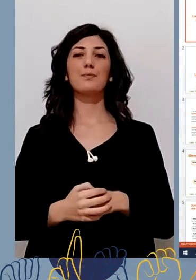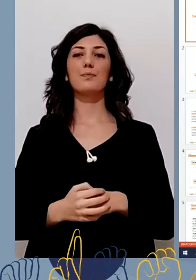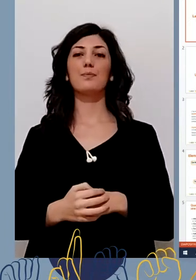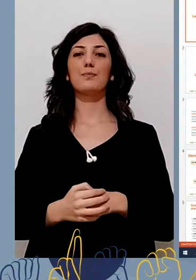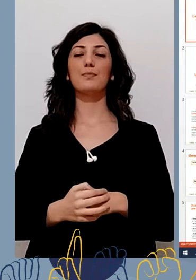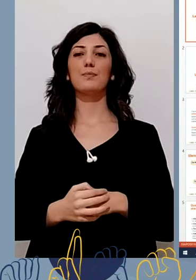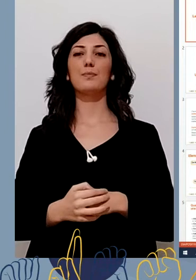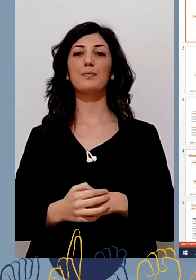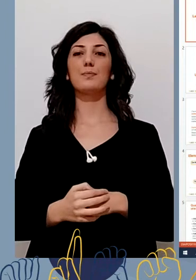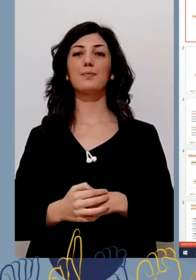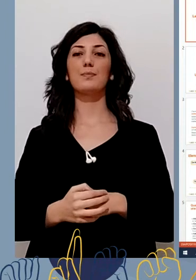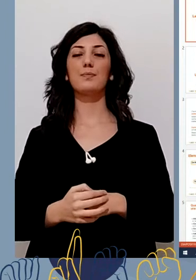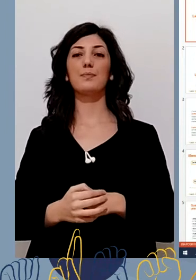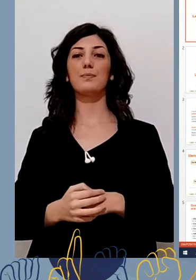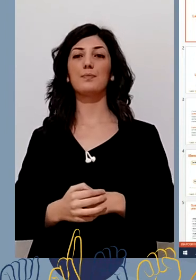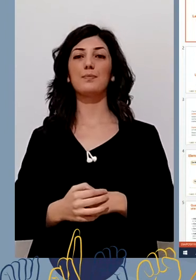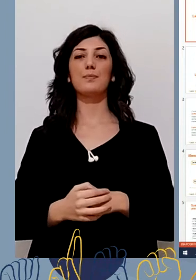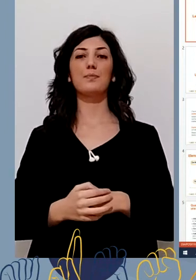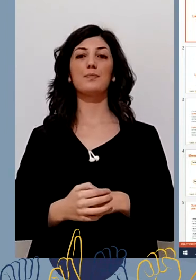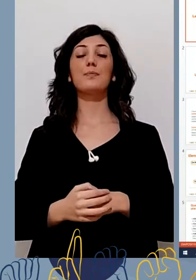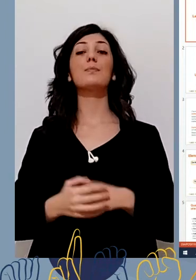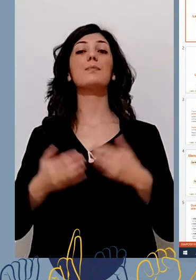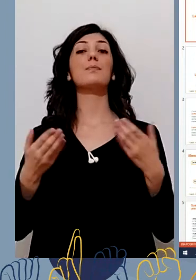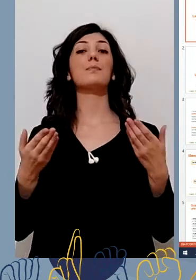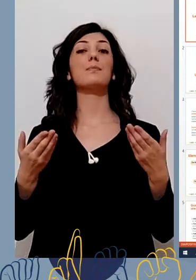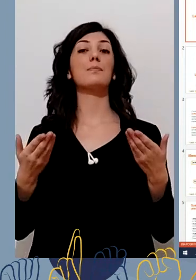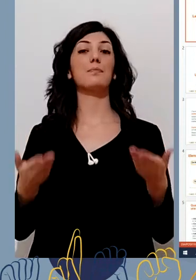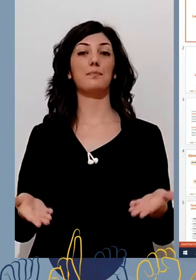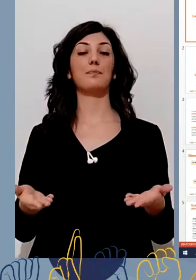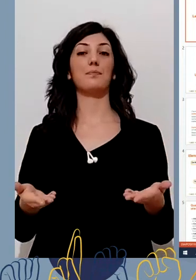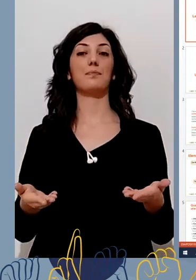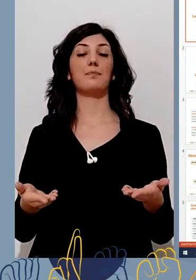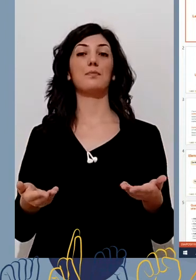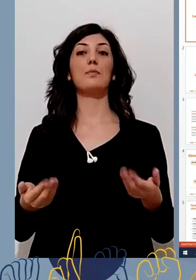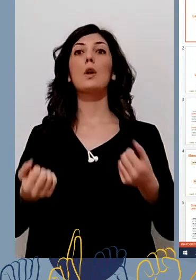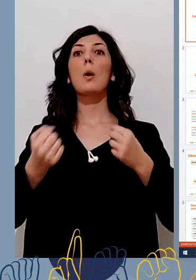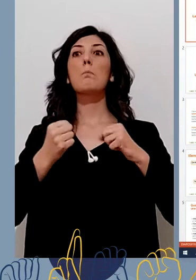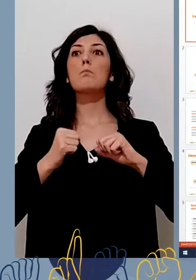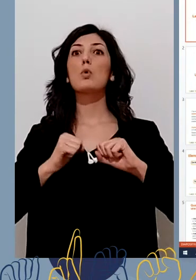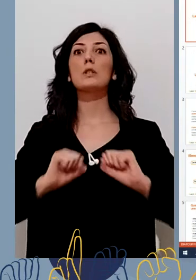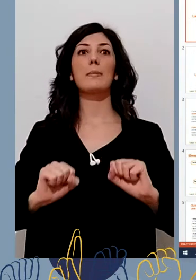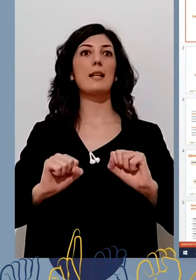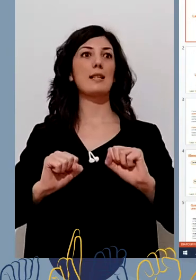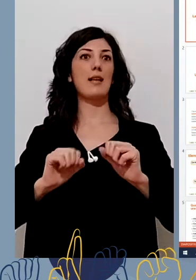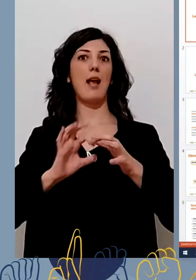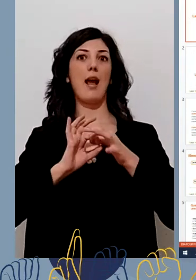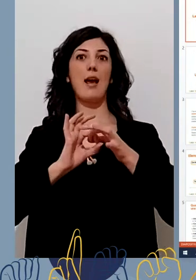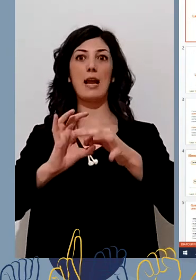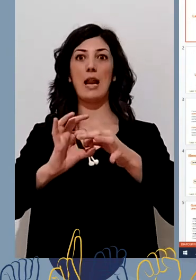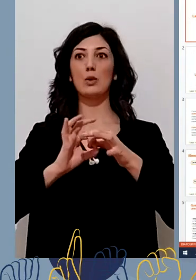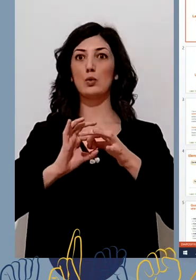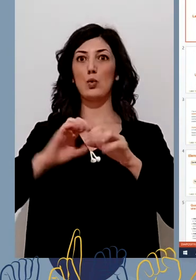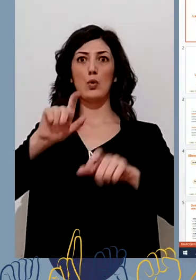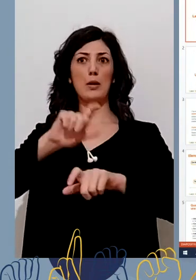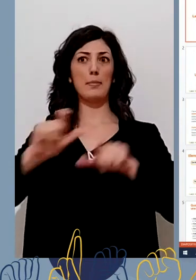proprio a disposizione la possibilità di appunto entrare in relazione con la maggior parte, creare appunto un